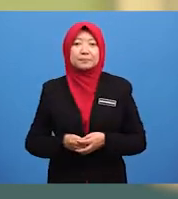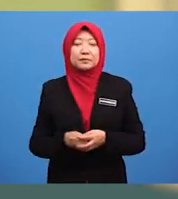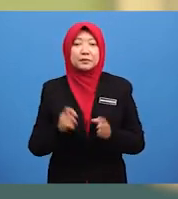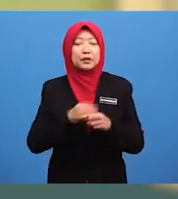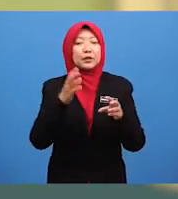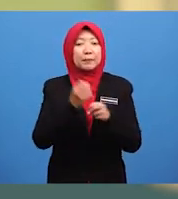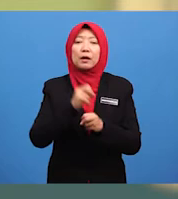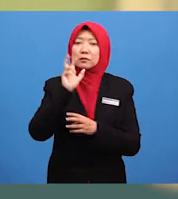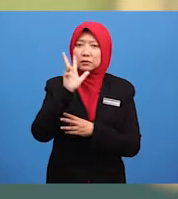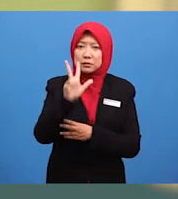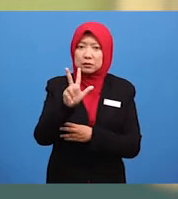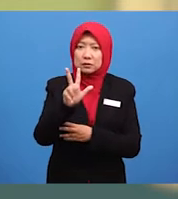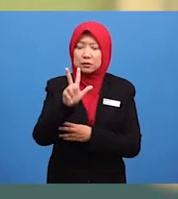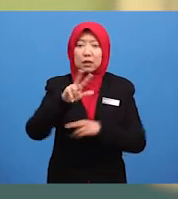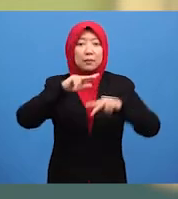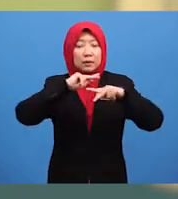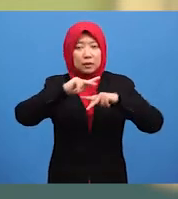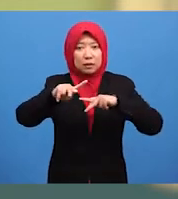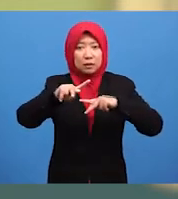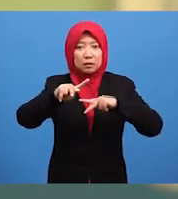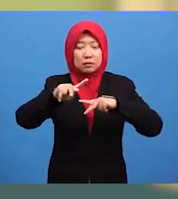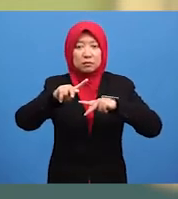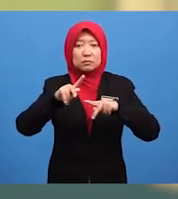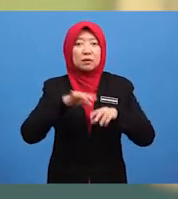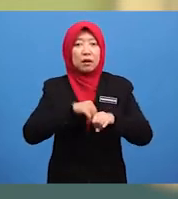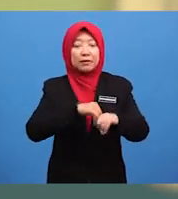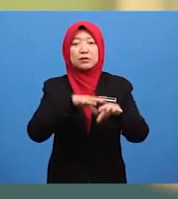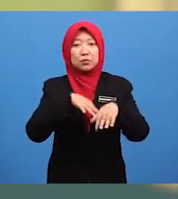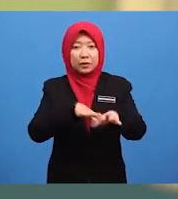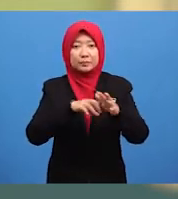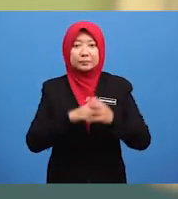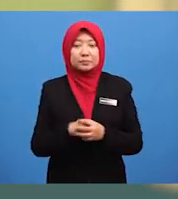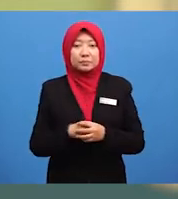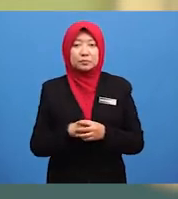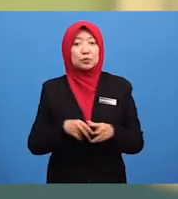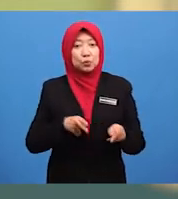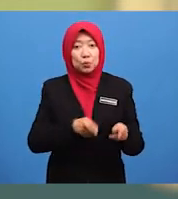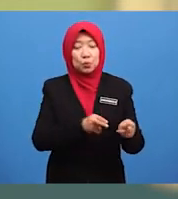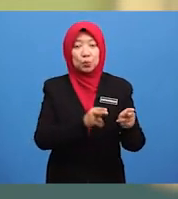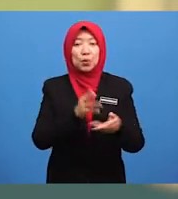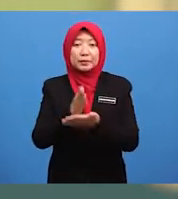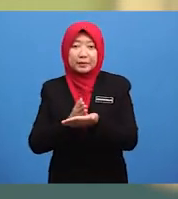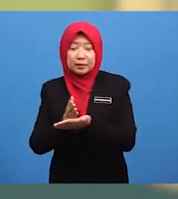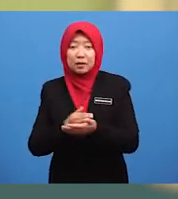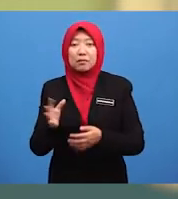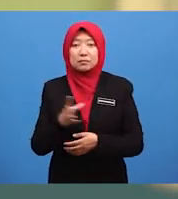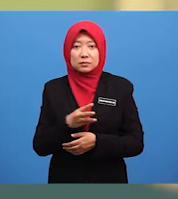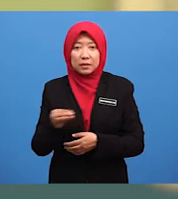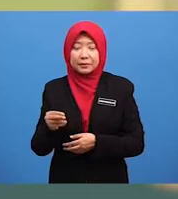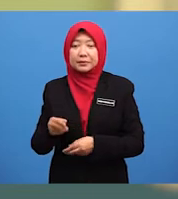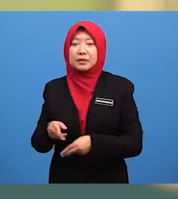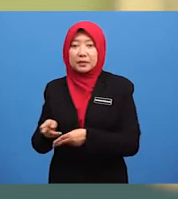terdapat tiga peringkat aliran sungai iaitu hulu, tengah dan